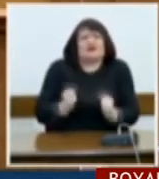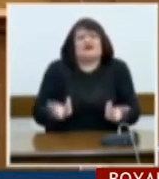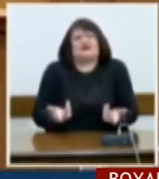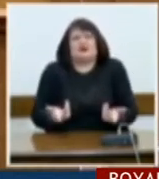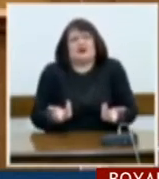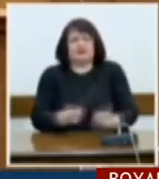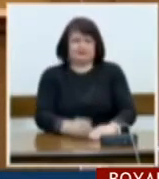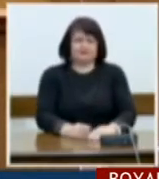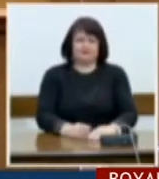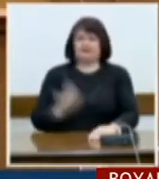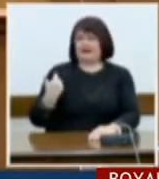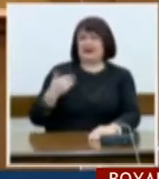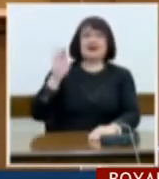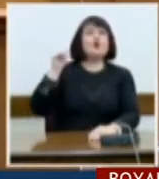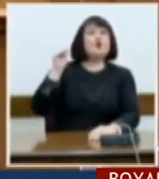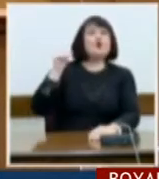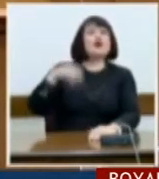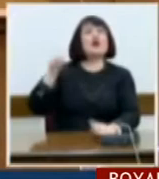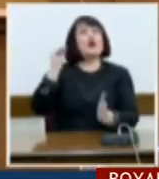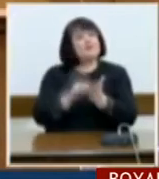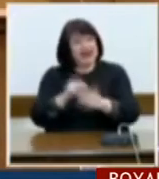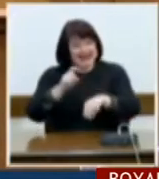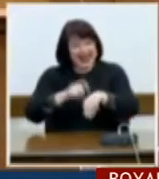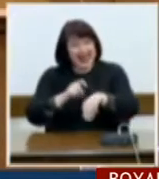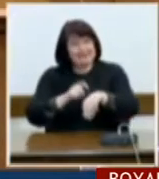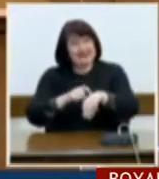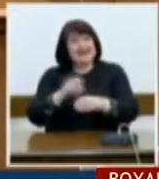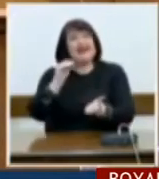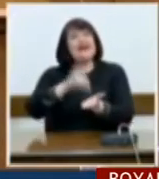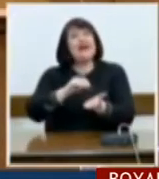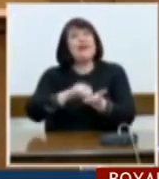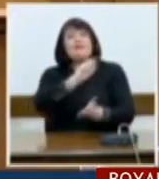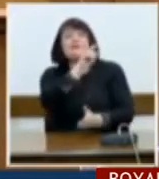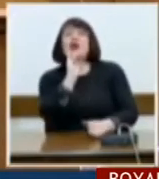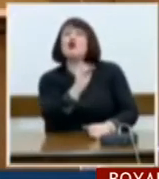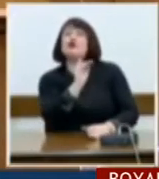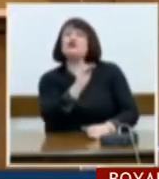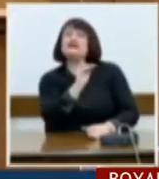Τον Ιούλιο επανήλθαμε με επίκαιρη ερώτηση συνολικά για το θέμα της ακρίβειας.